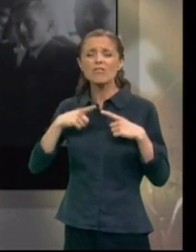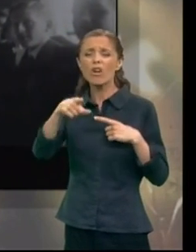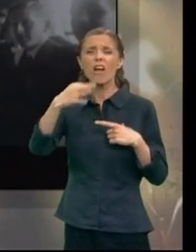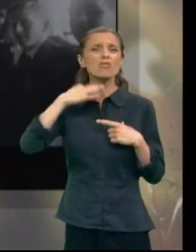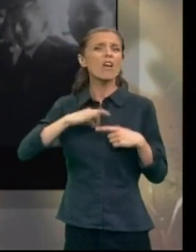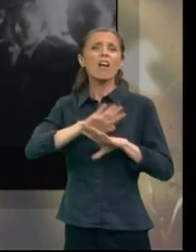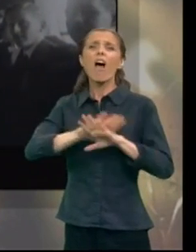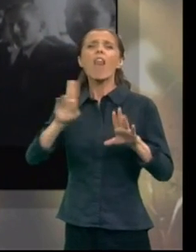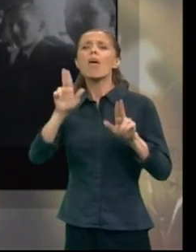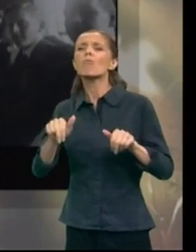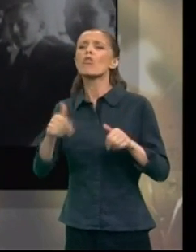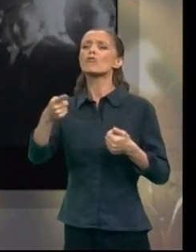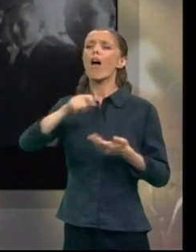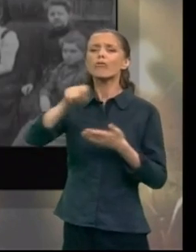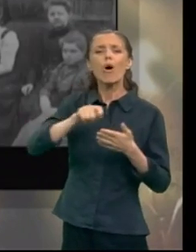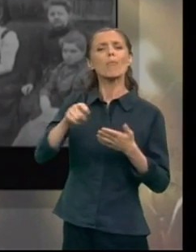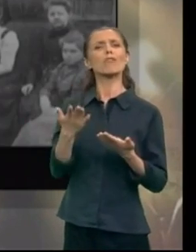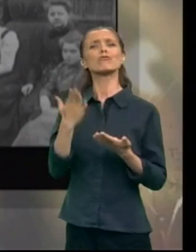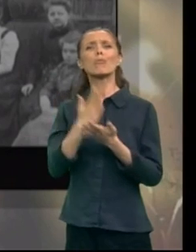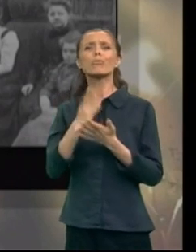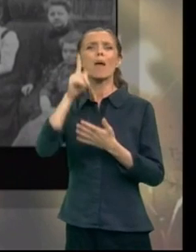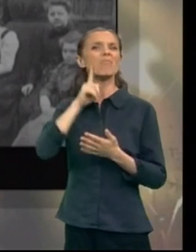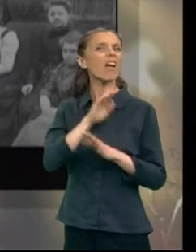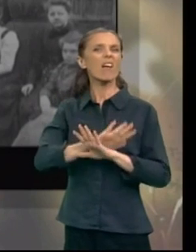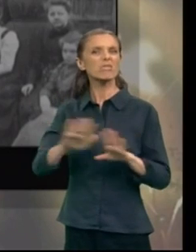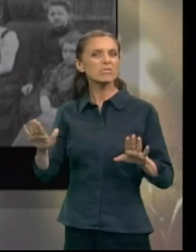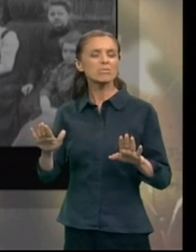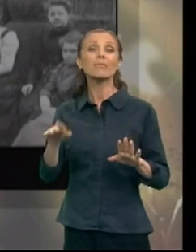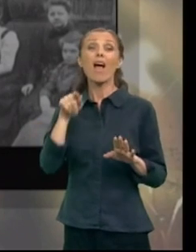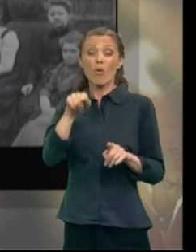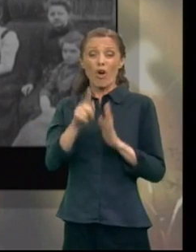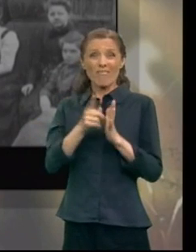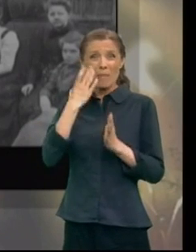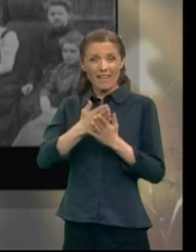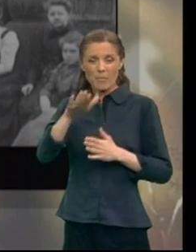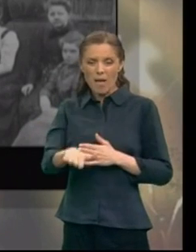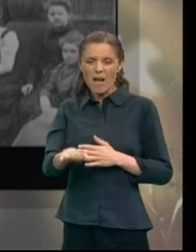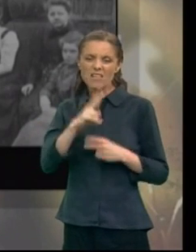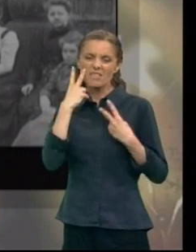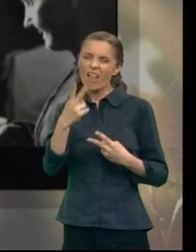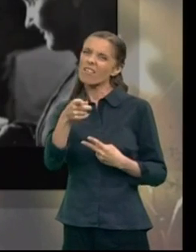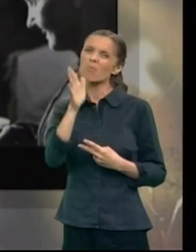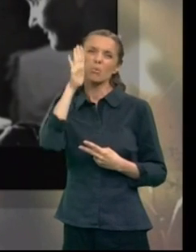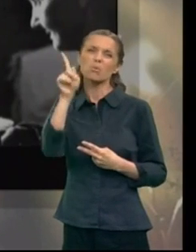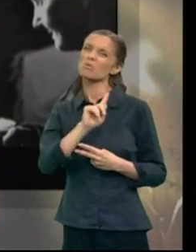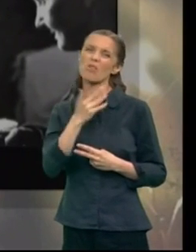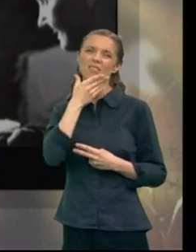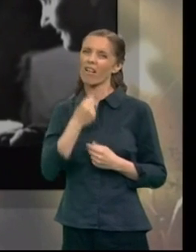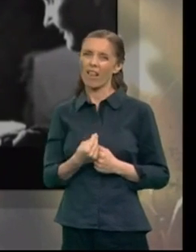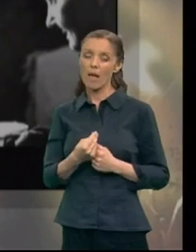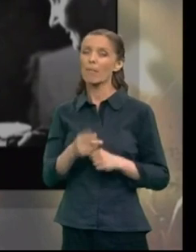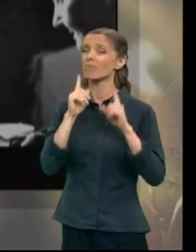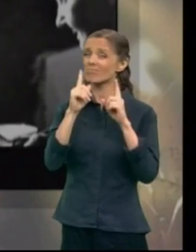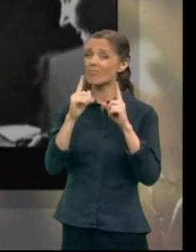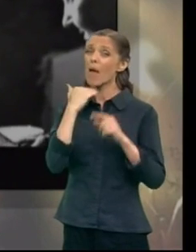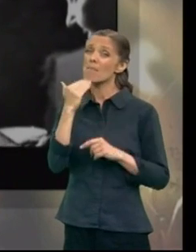nikada neće moći da preuzme domaćinstvo i postane majka. Tada se činilo da Margaret nije imala izgleda za lepu budućnost.